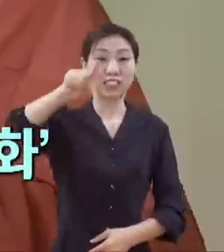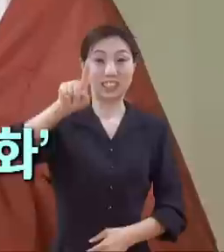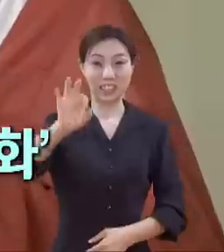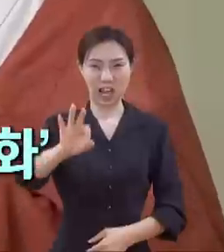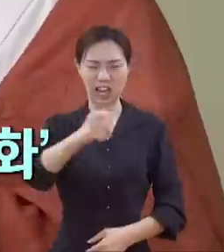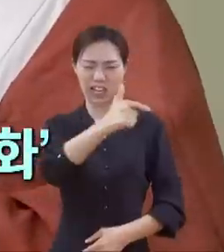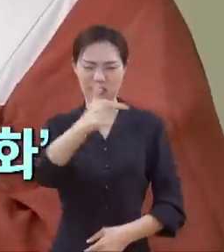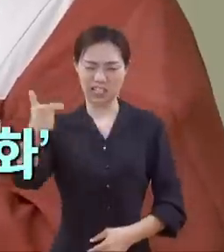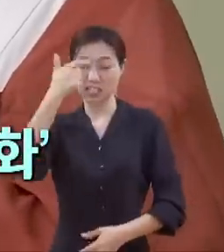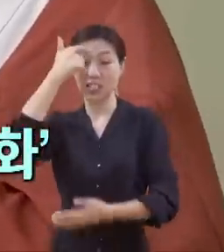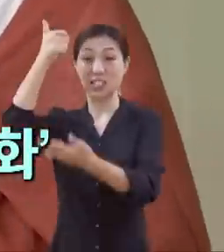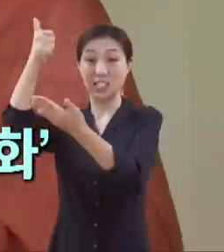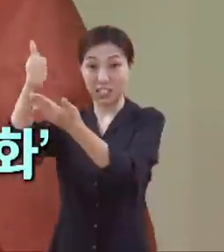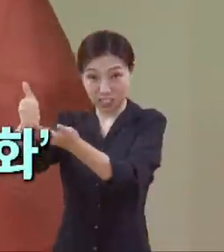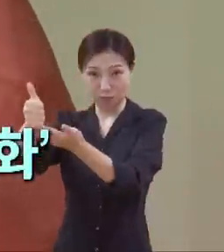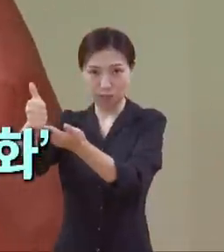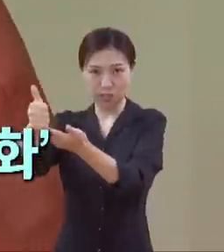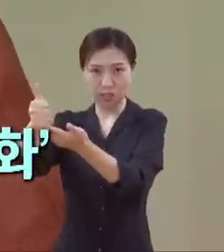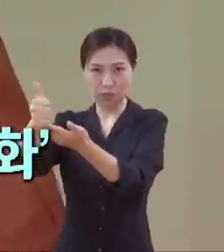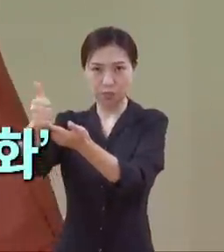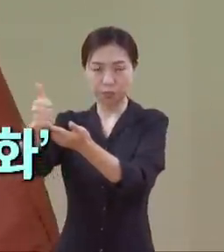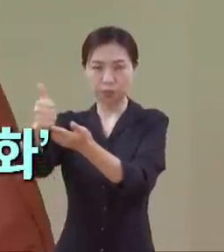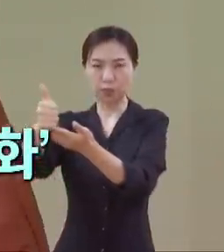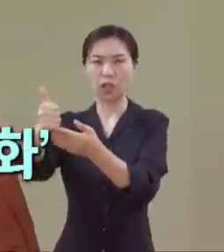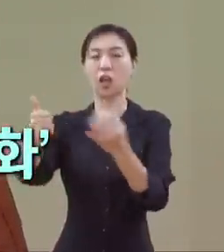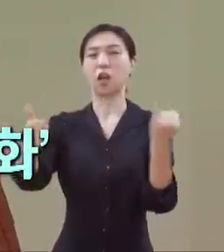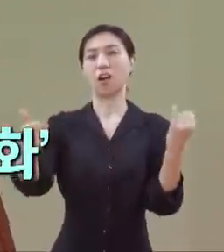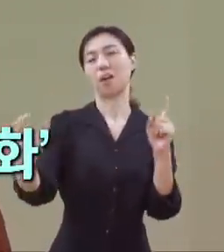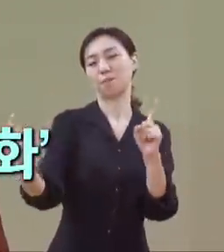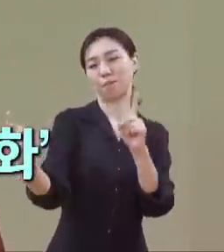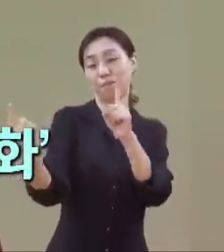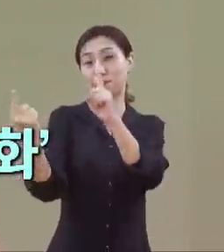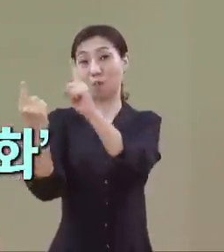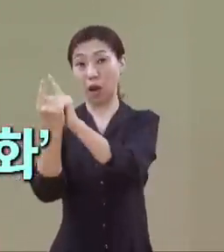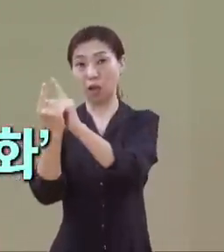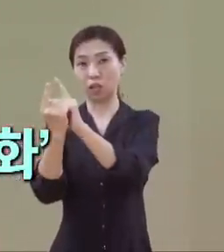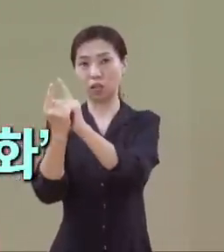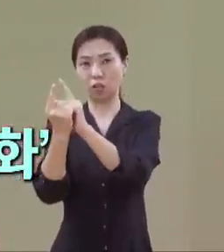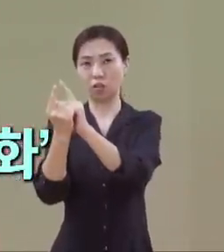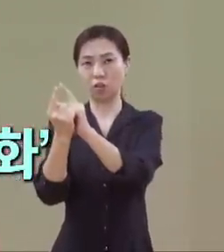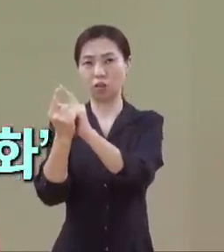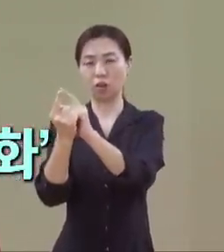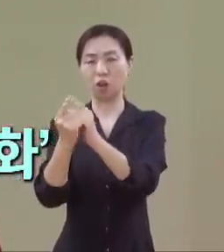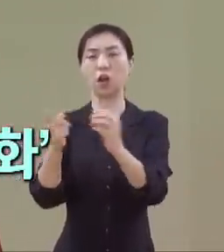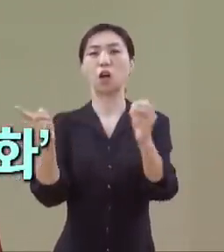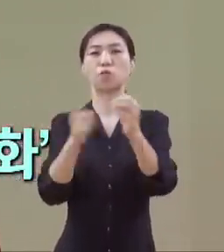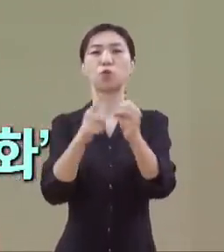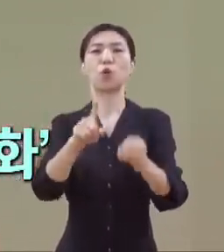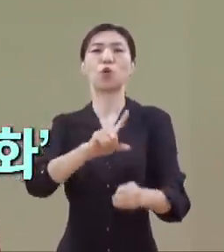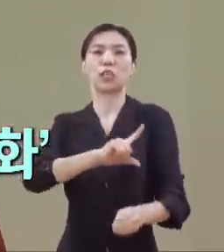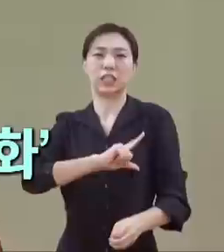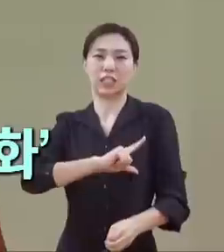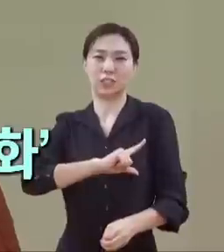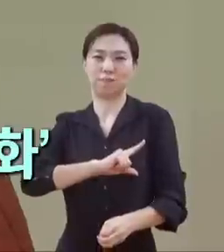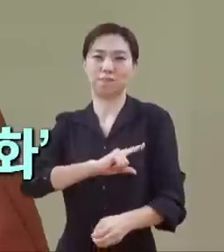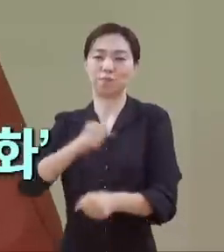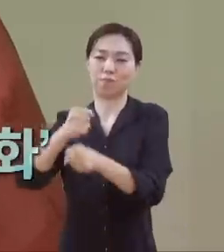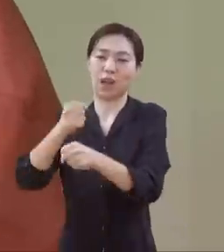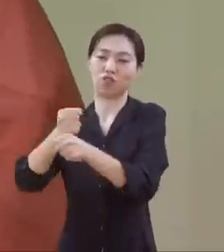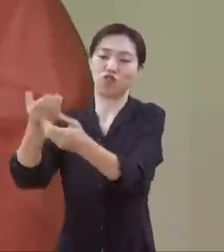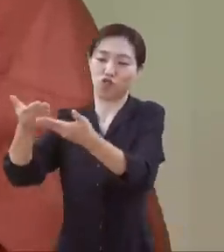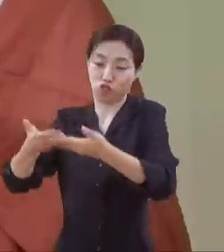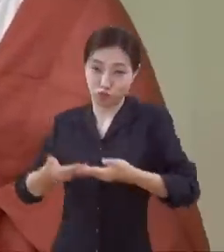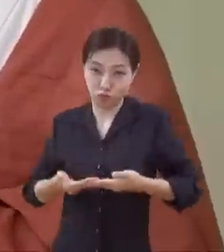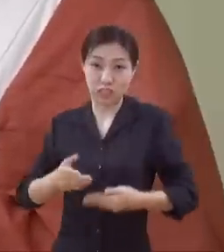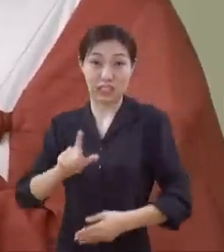만나 뵙고 그때 100년아라는 그런 법명을 받으셨다고 합니다 백련아 그래서 이제 100년아